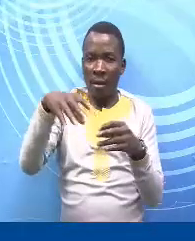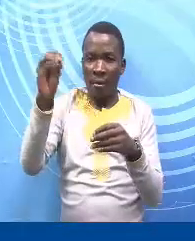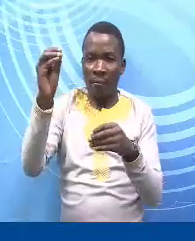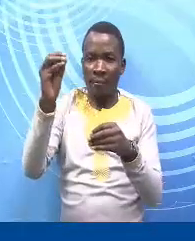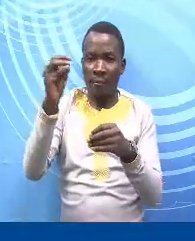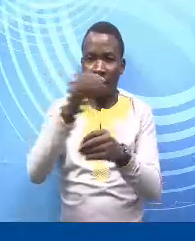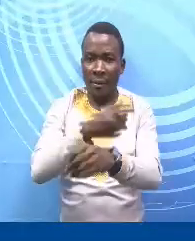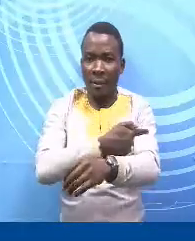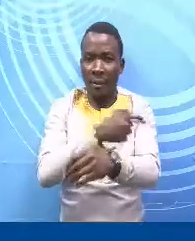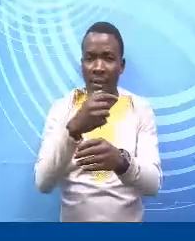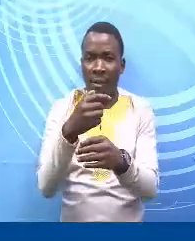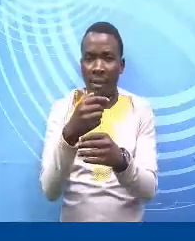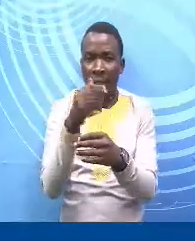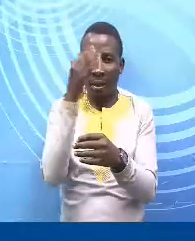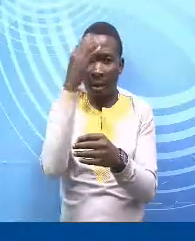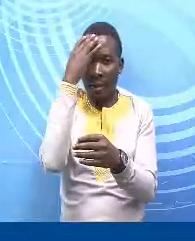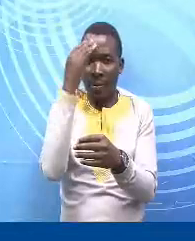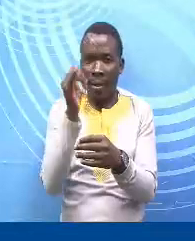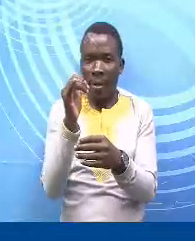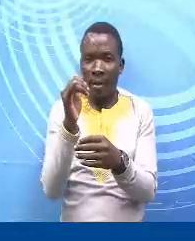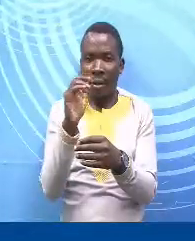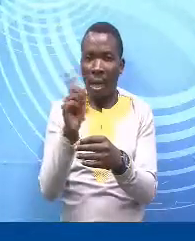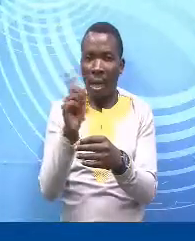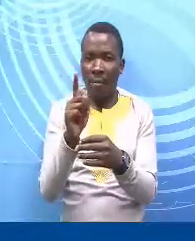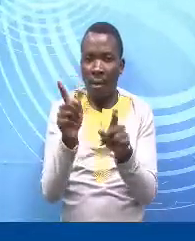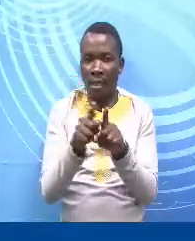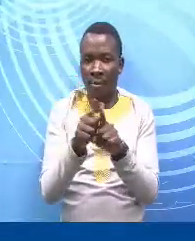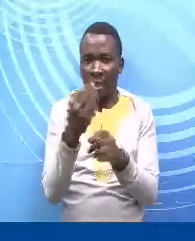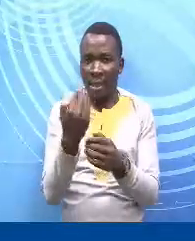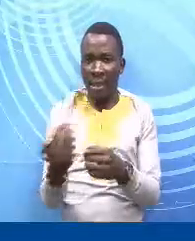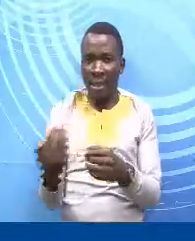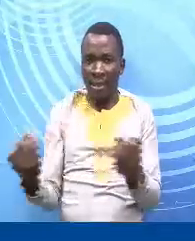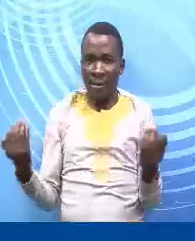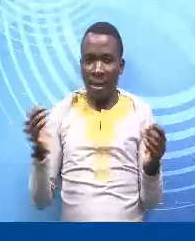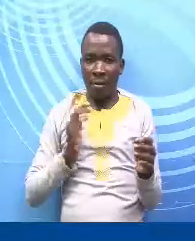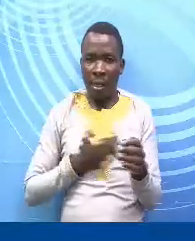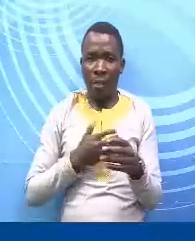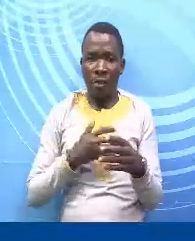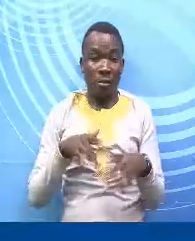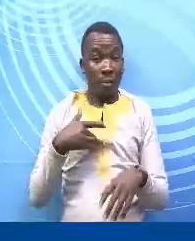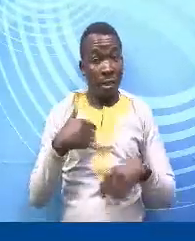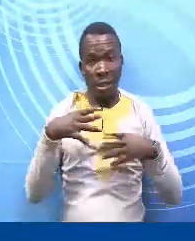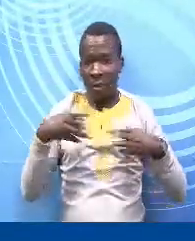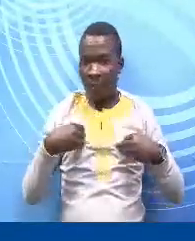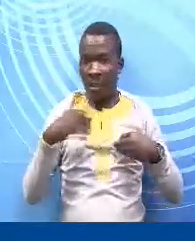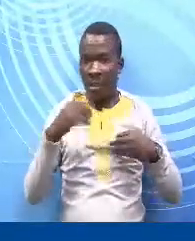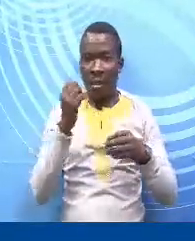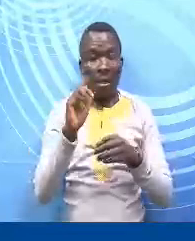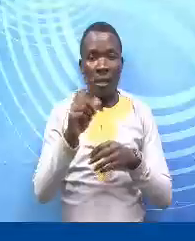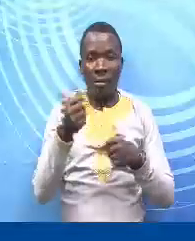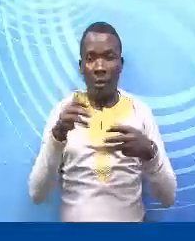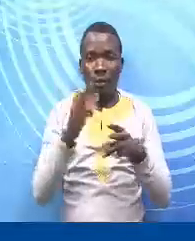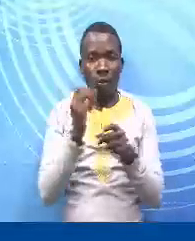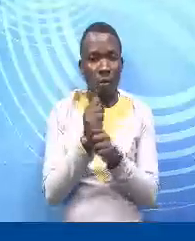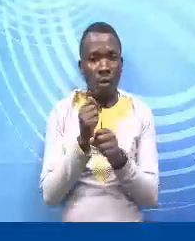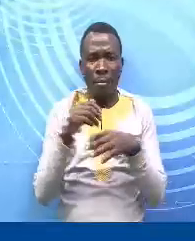abana kuko ntabwo mwebwe mumeze nk'abana bacu nyine turabyakira none se ko ntakundi umuntu yabigenza babyumva ntabwo byabura